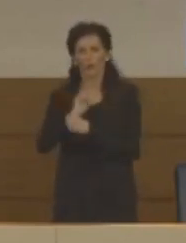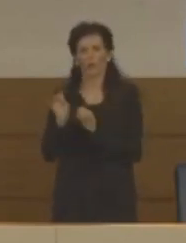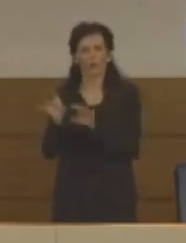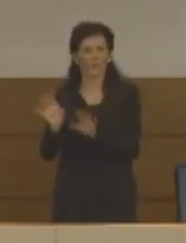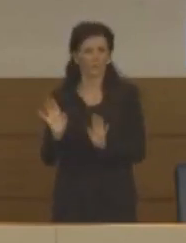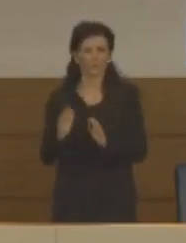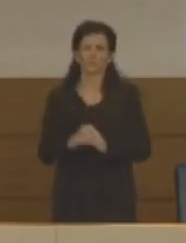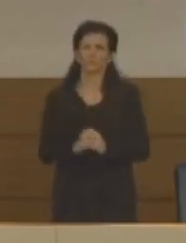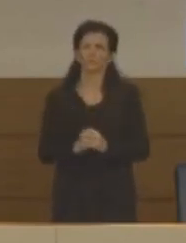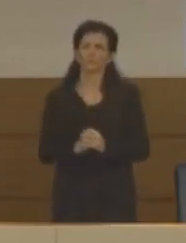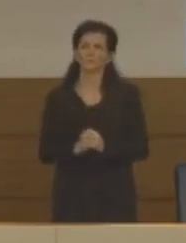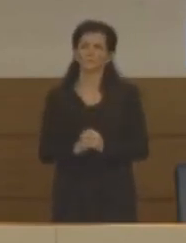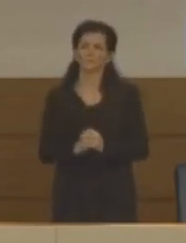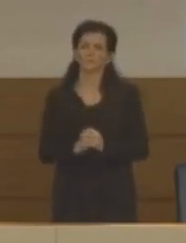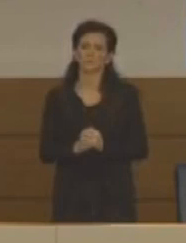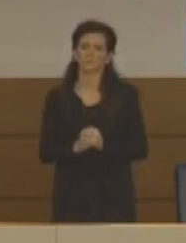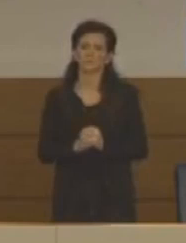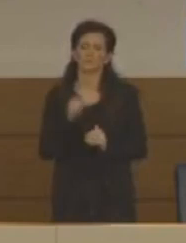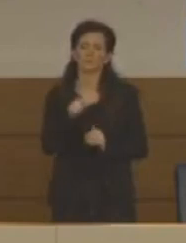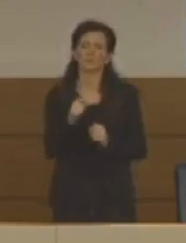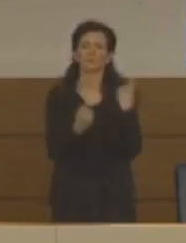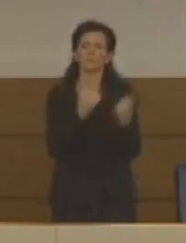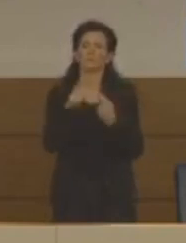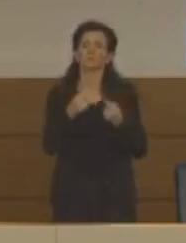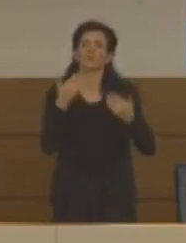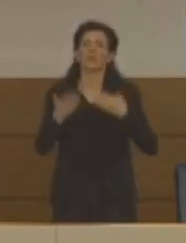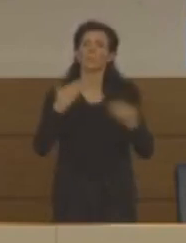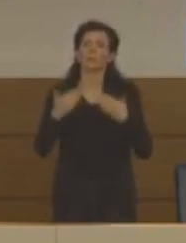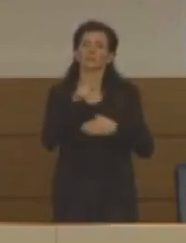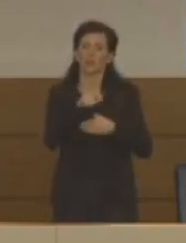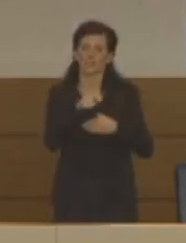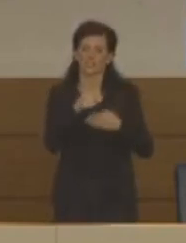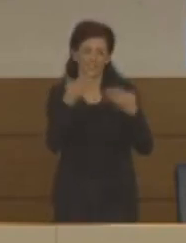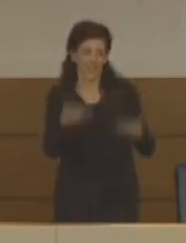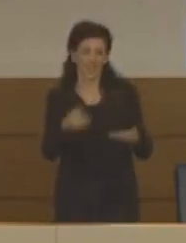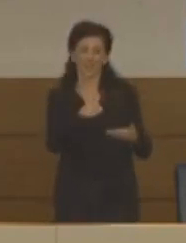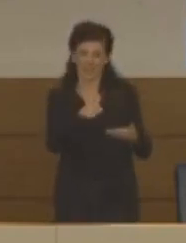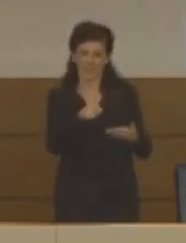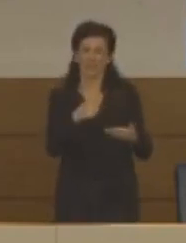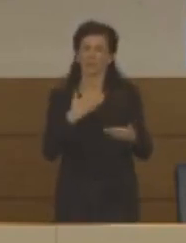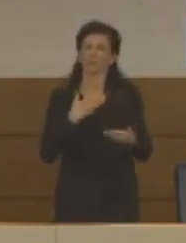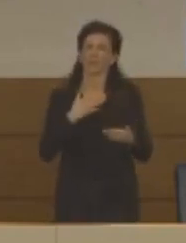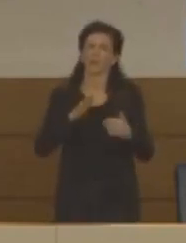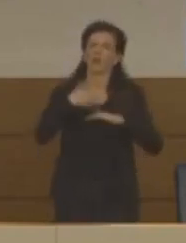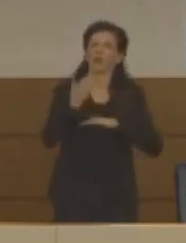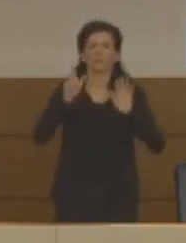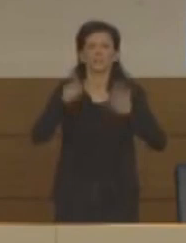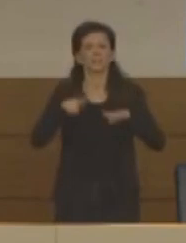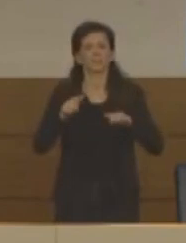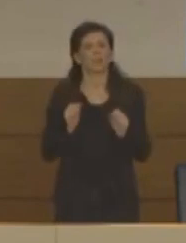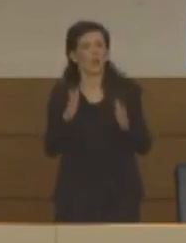quanto riguarda le forze in campo abbiamo sempre oltre 7.000 volontari